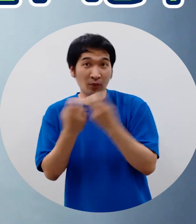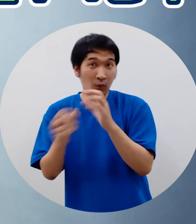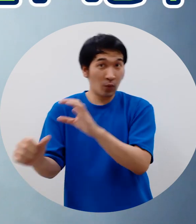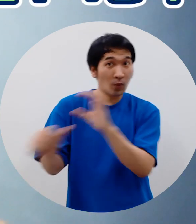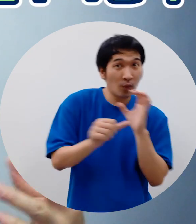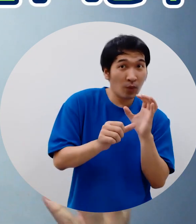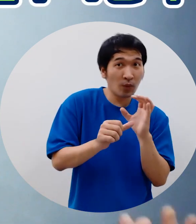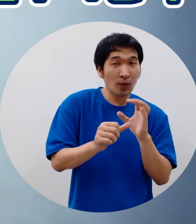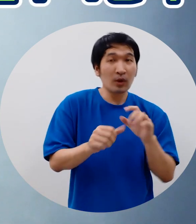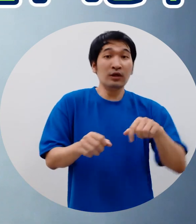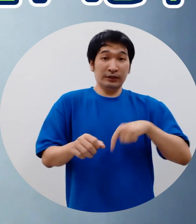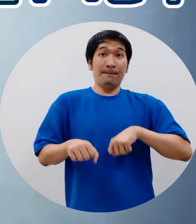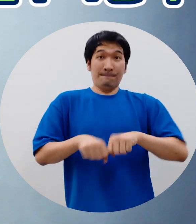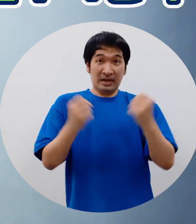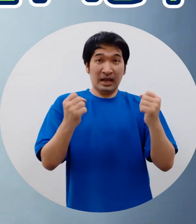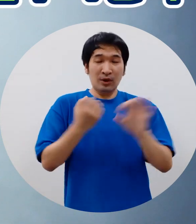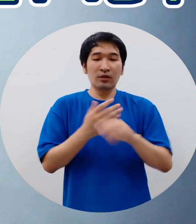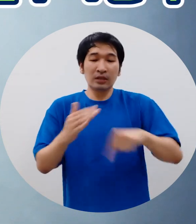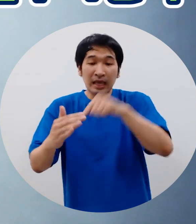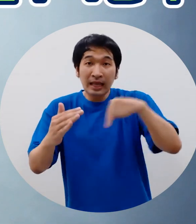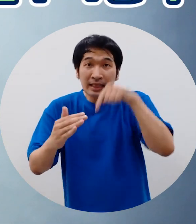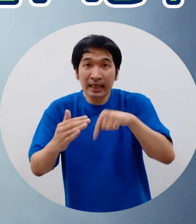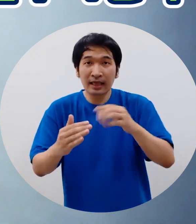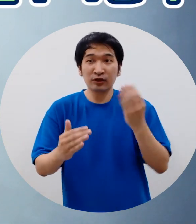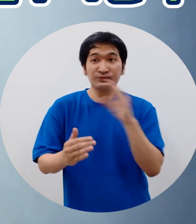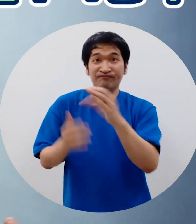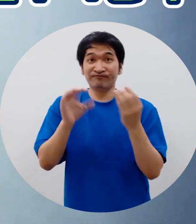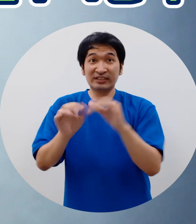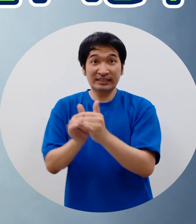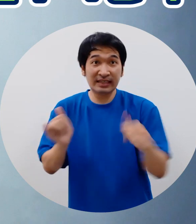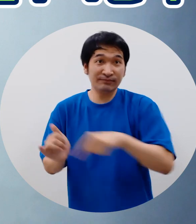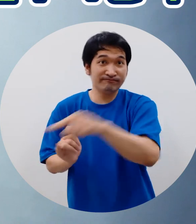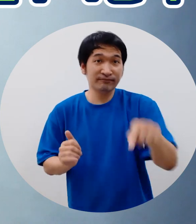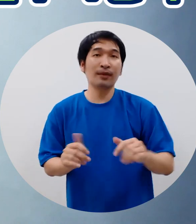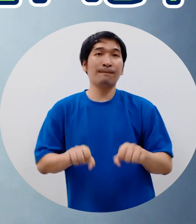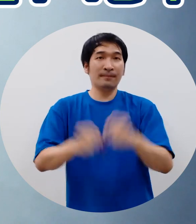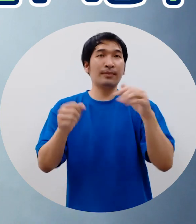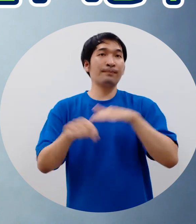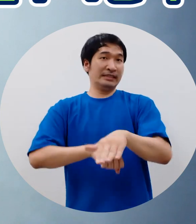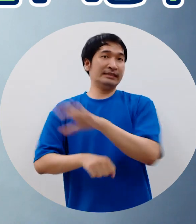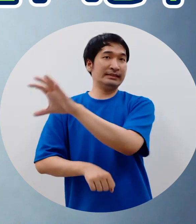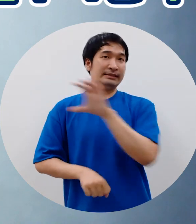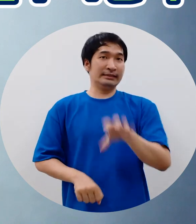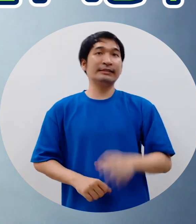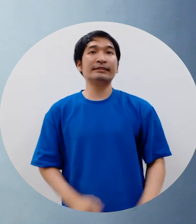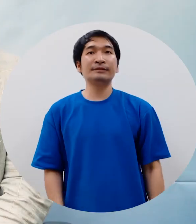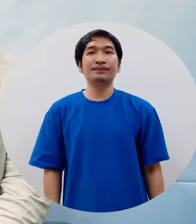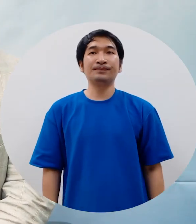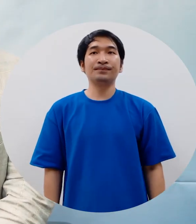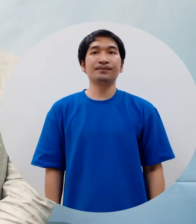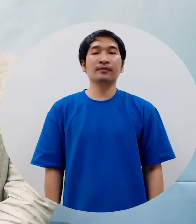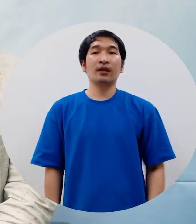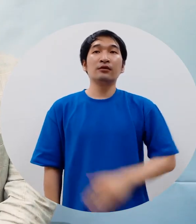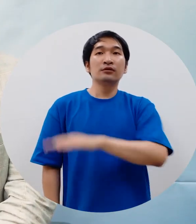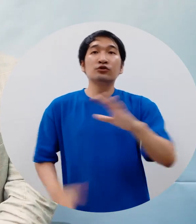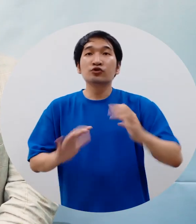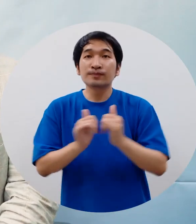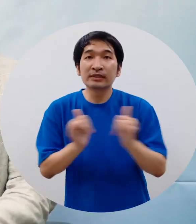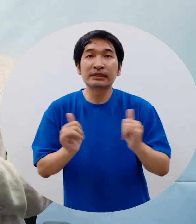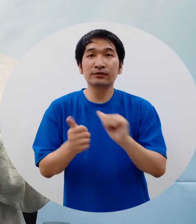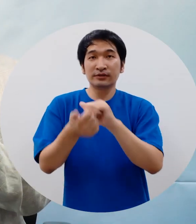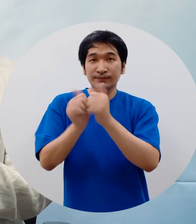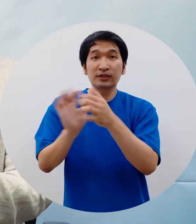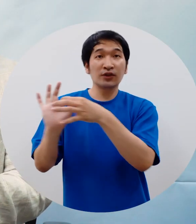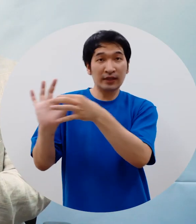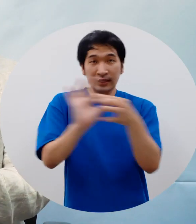전략을 하면 국부펀드도 대박 나고 여기에 투자하는 우리 국민들도 대박 나는 방식이니까, 저는 우리